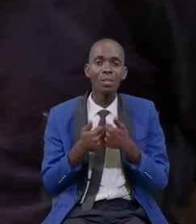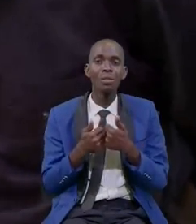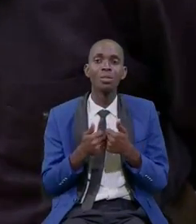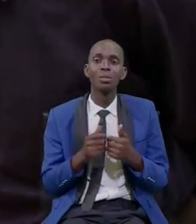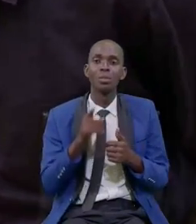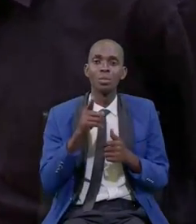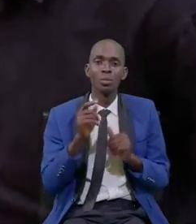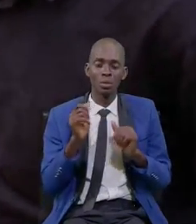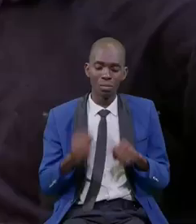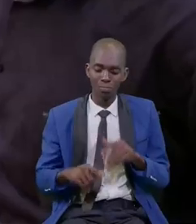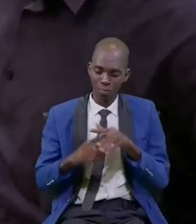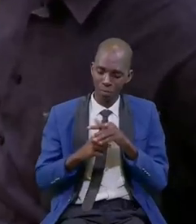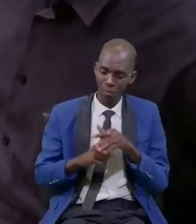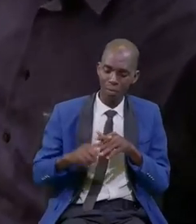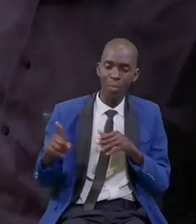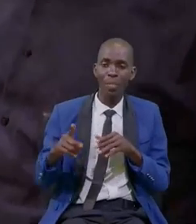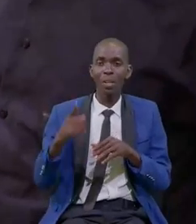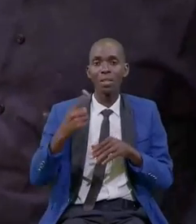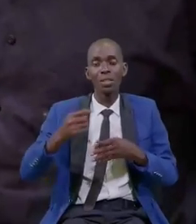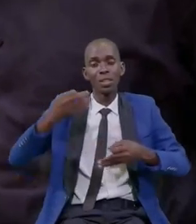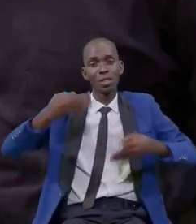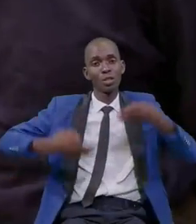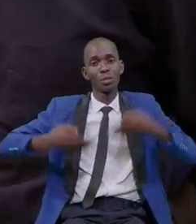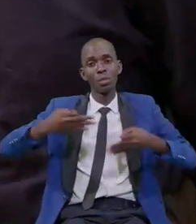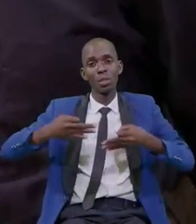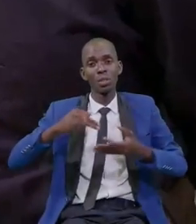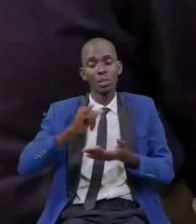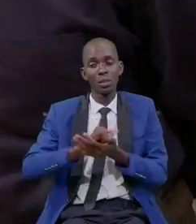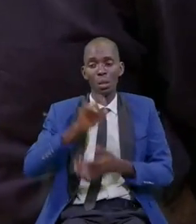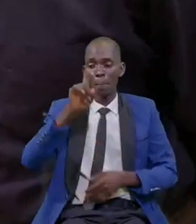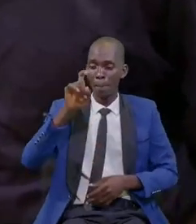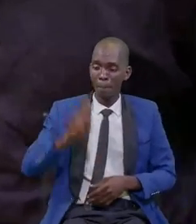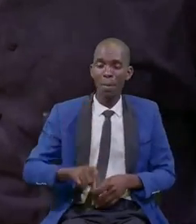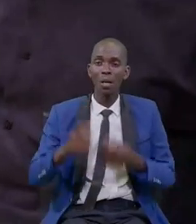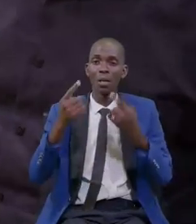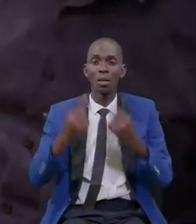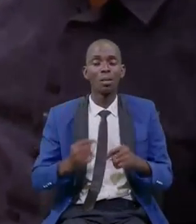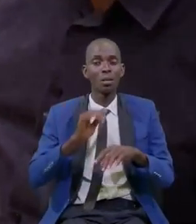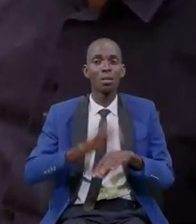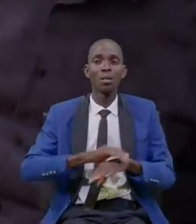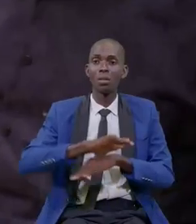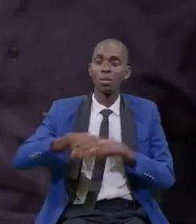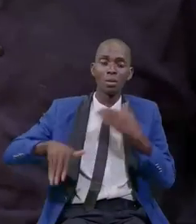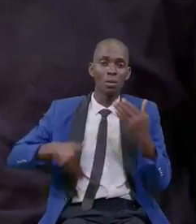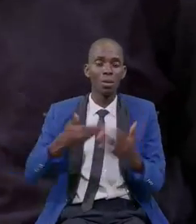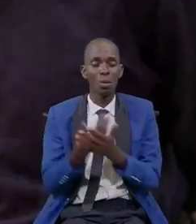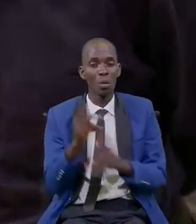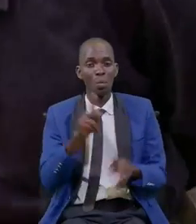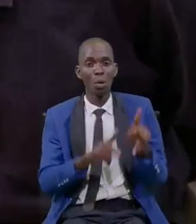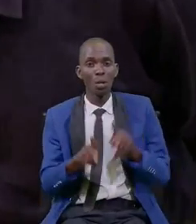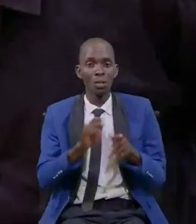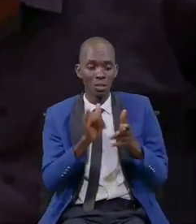Pensez au fait d'échapper au jugement à venir sur tous les gens